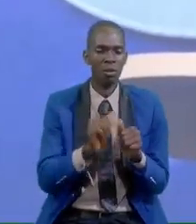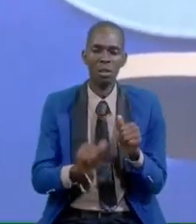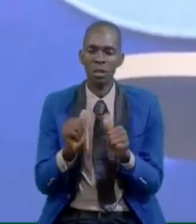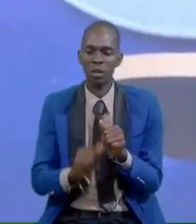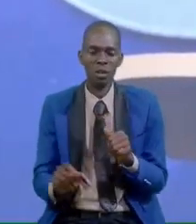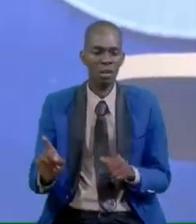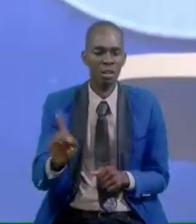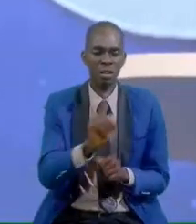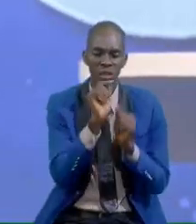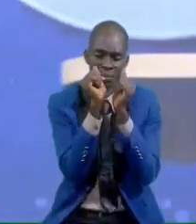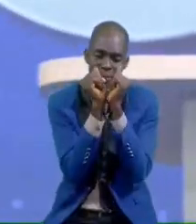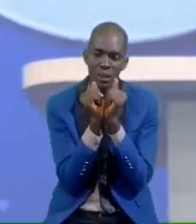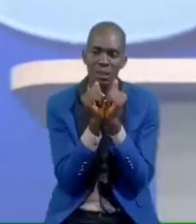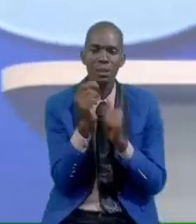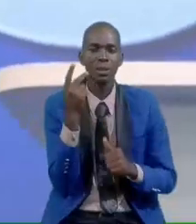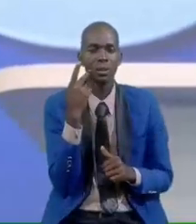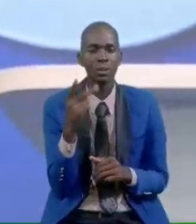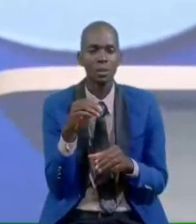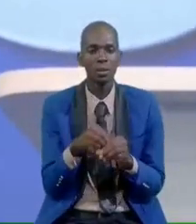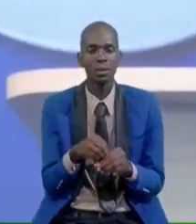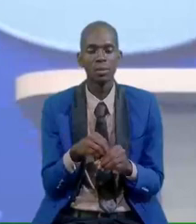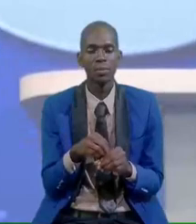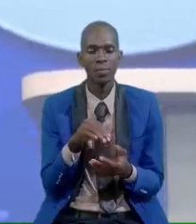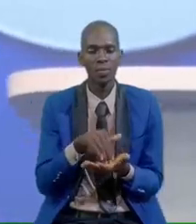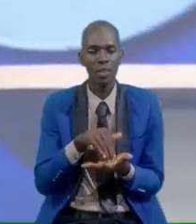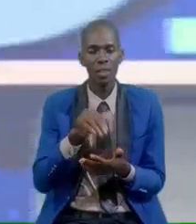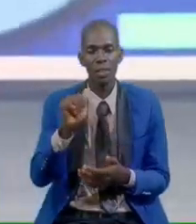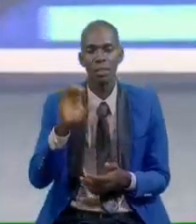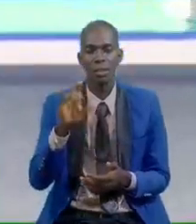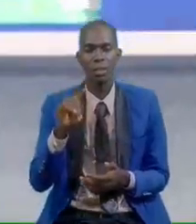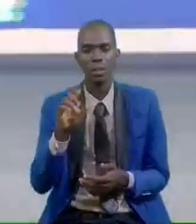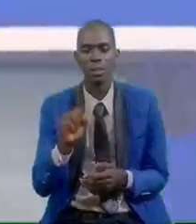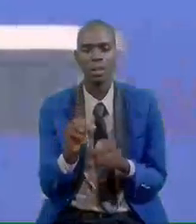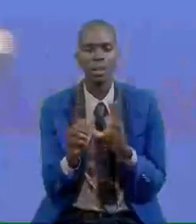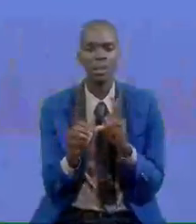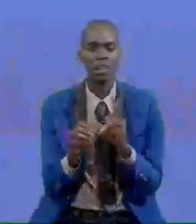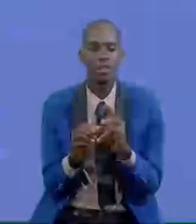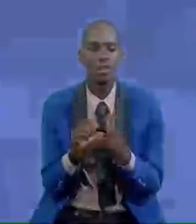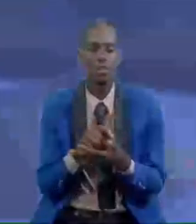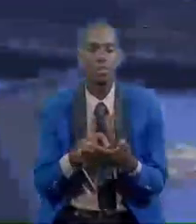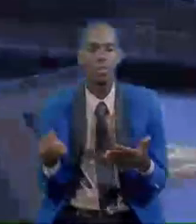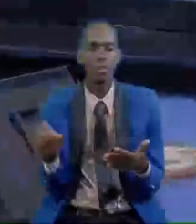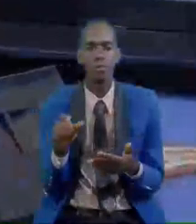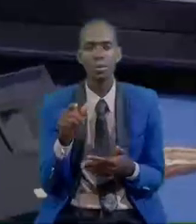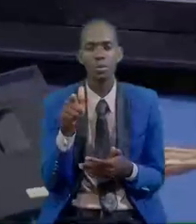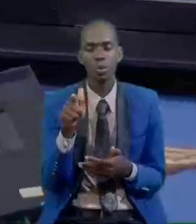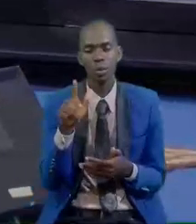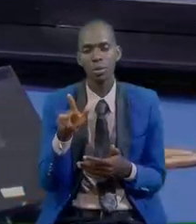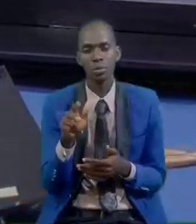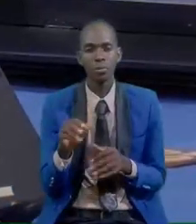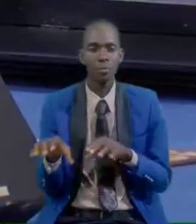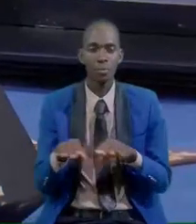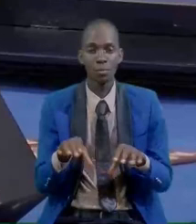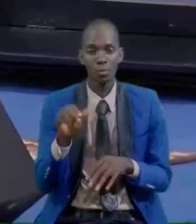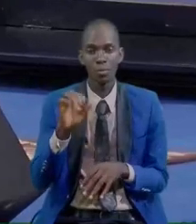Les liens de tous. En Actes encore, chapitre 16, je vous lis le verset 23. On